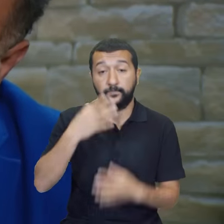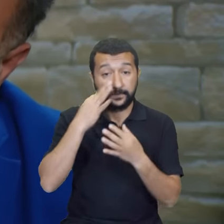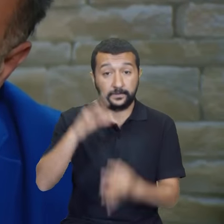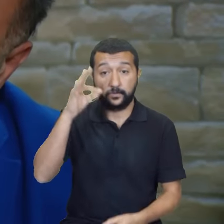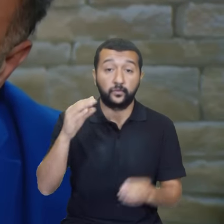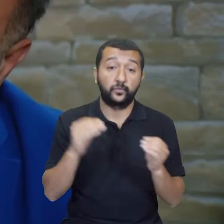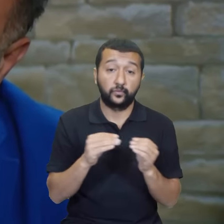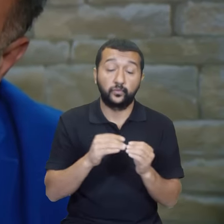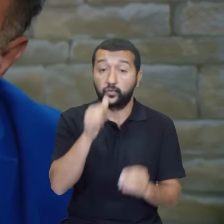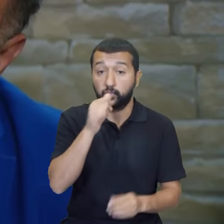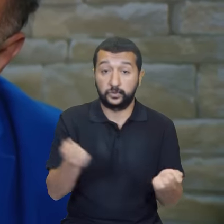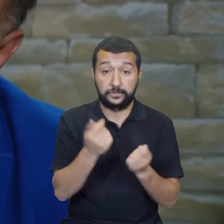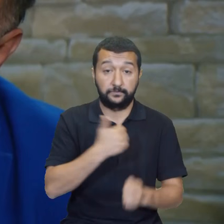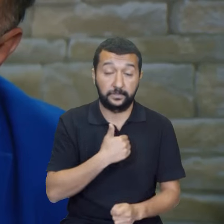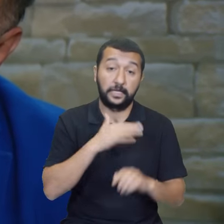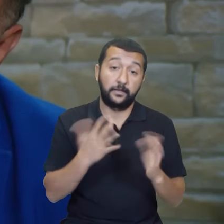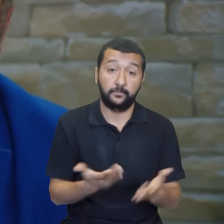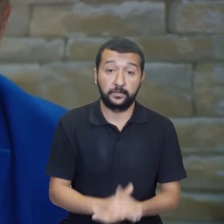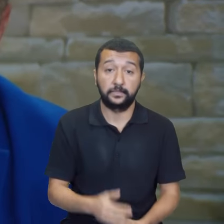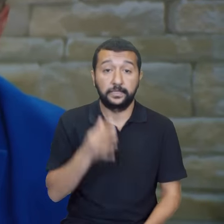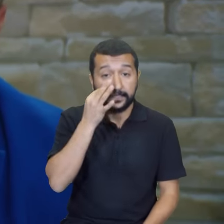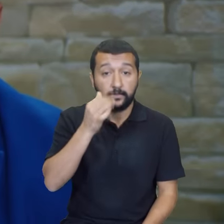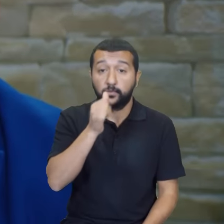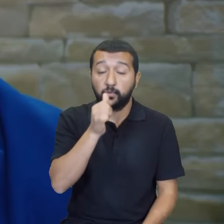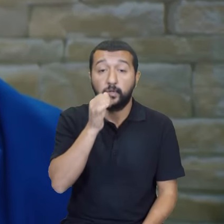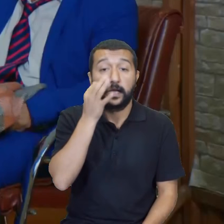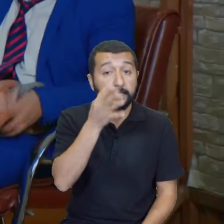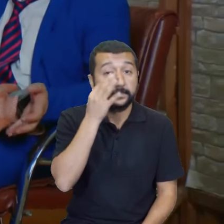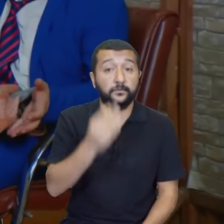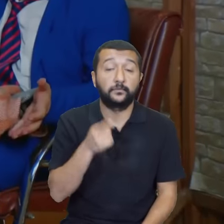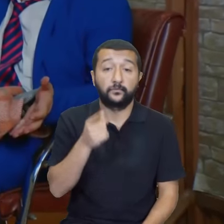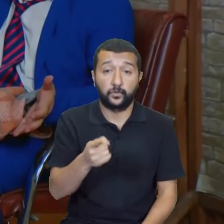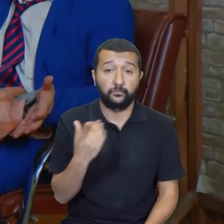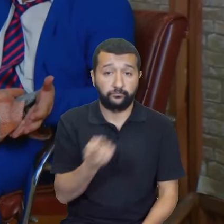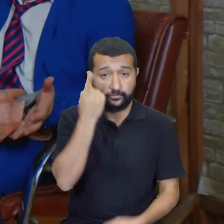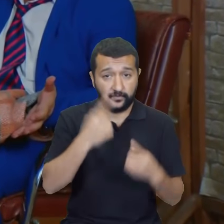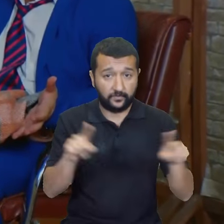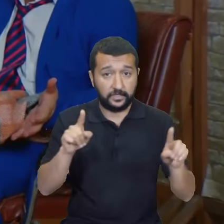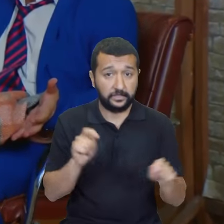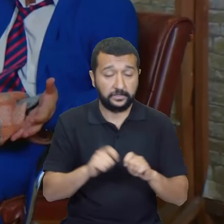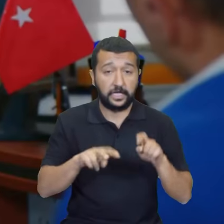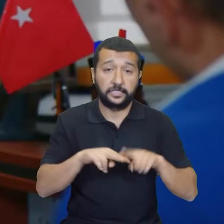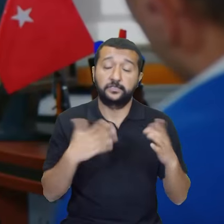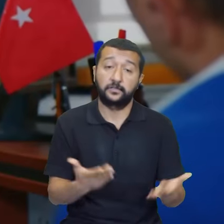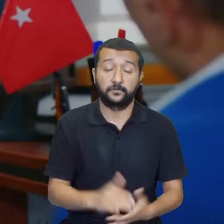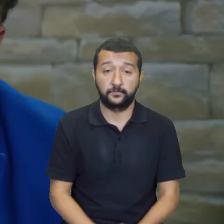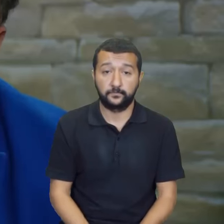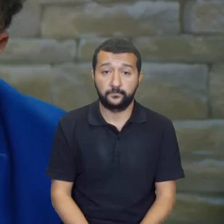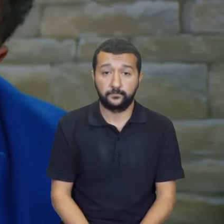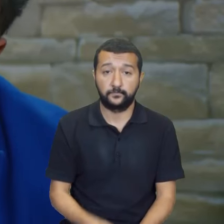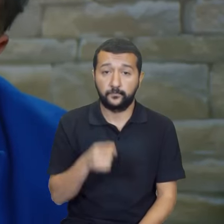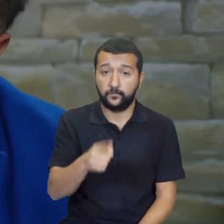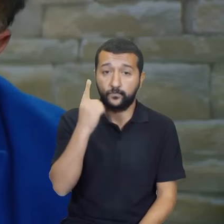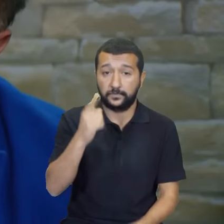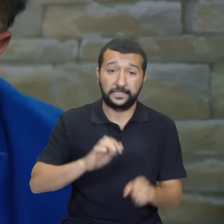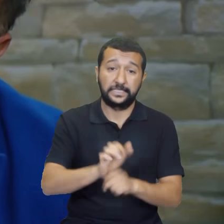şahsen suçuyum. Ama tenim suya hasret. Bu nasıl bir yaman çelişkidir Ayşen? Bu